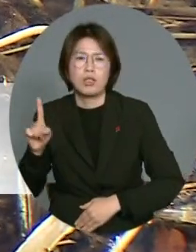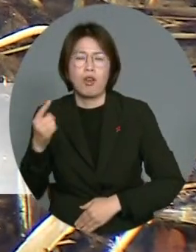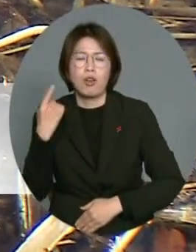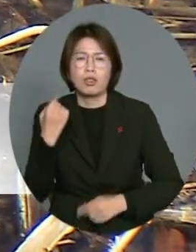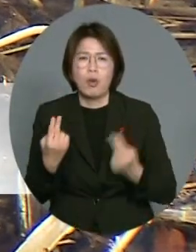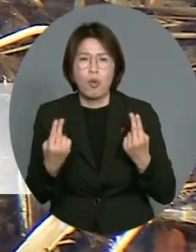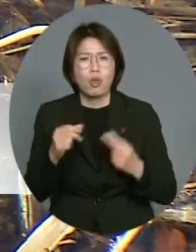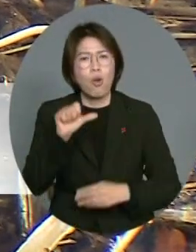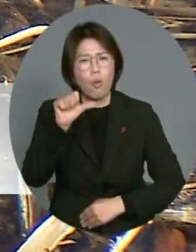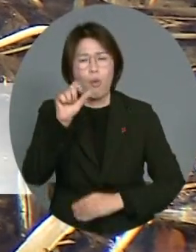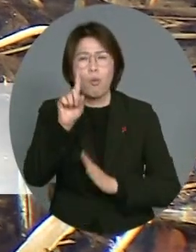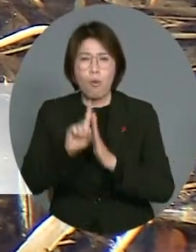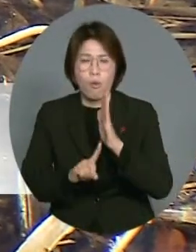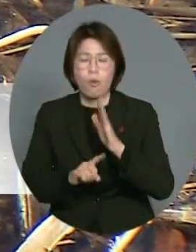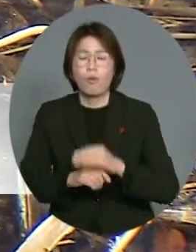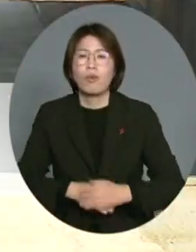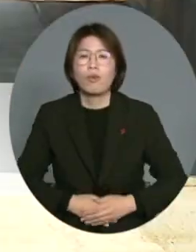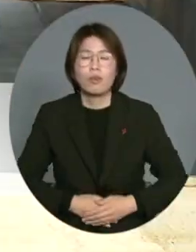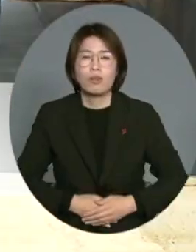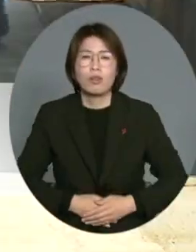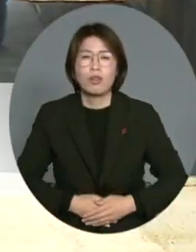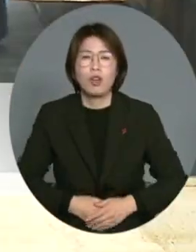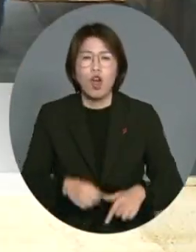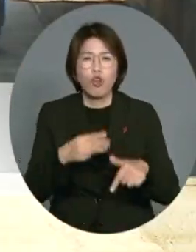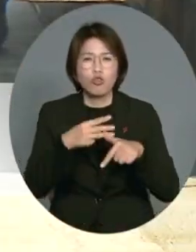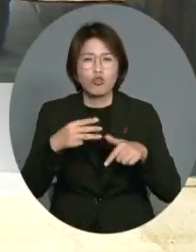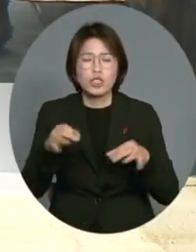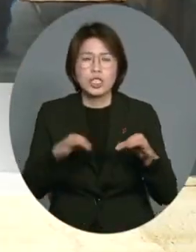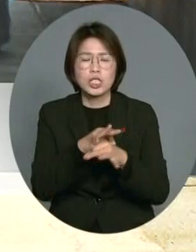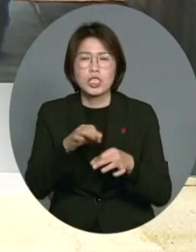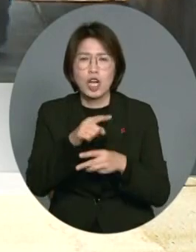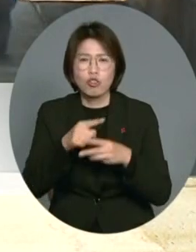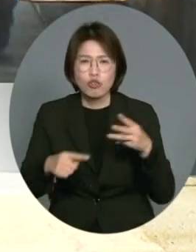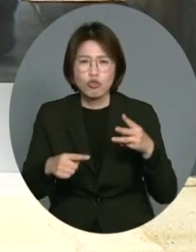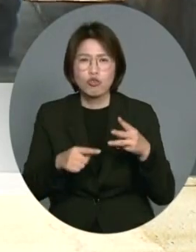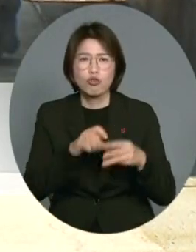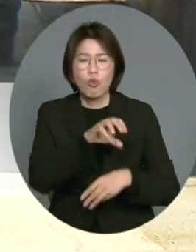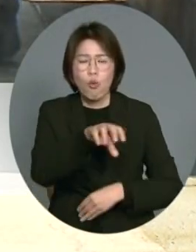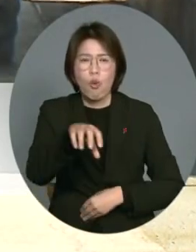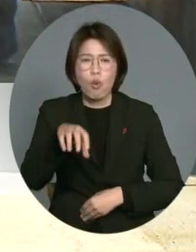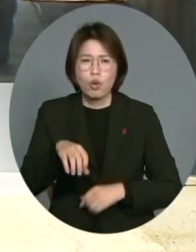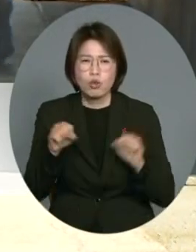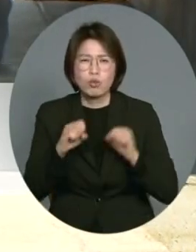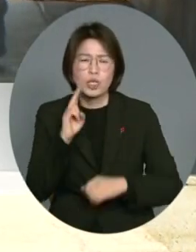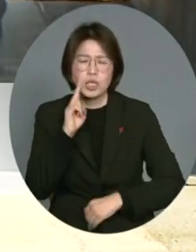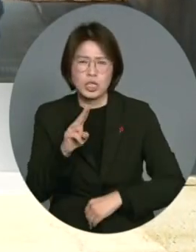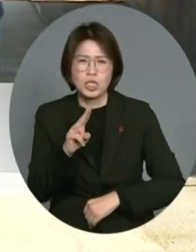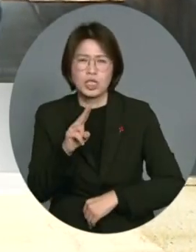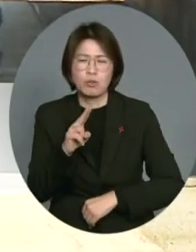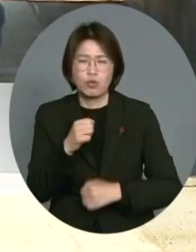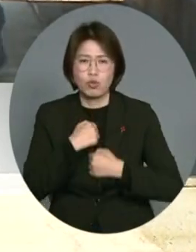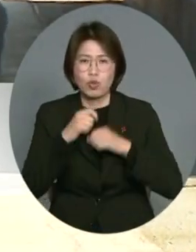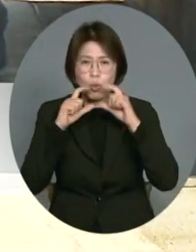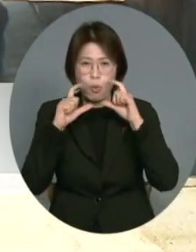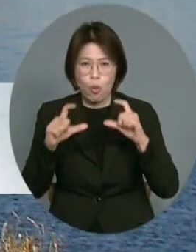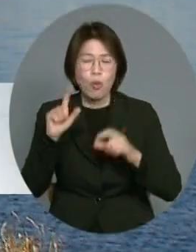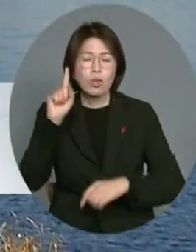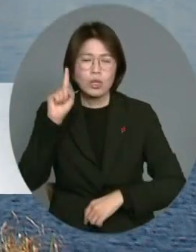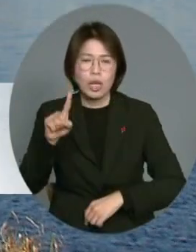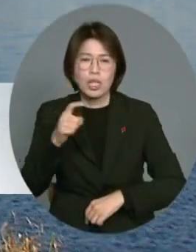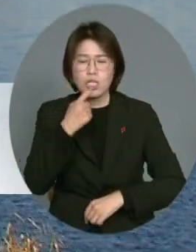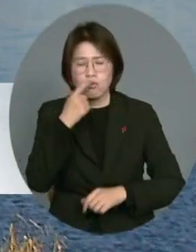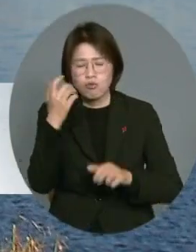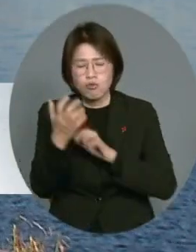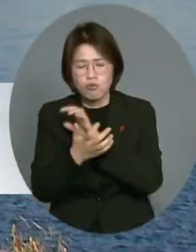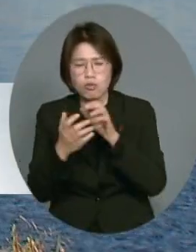어제보다 5도 이상 떨어졌습니다. 군위와 상주 등 경북 10개 지역에는 한파주의보가 내려져 있습니다. 내일은 대체로 흐린